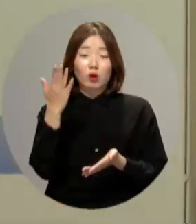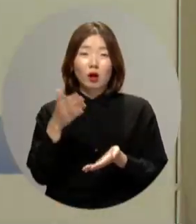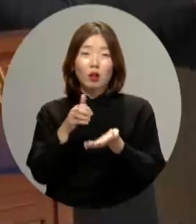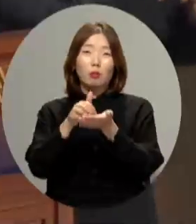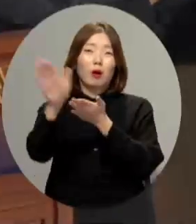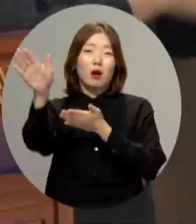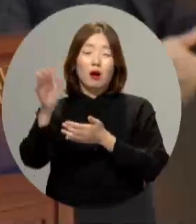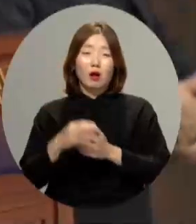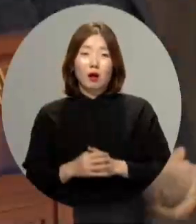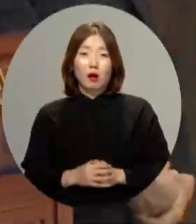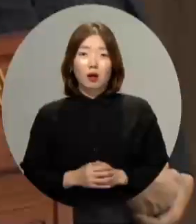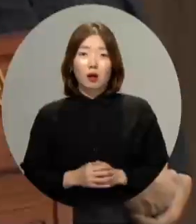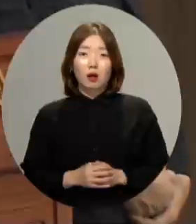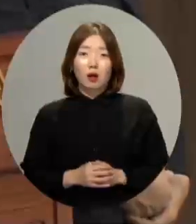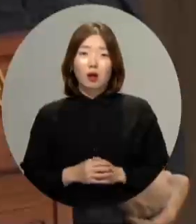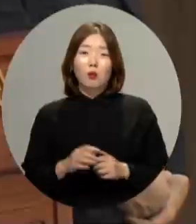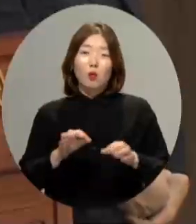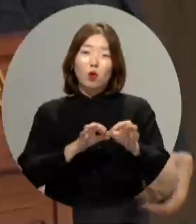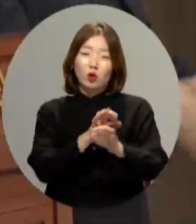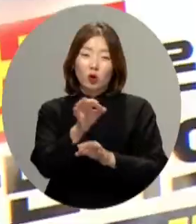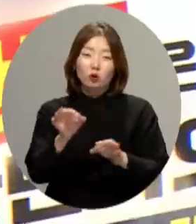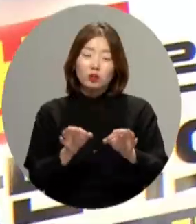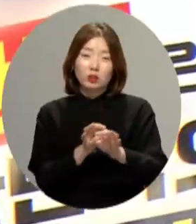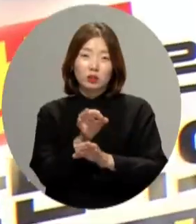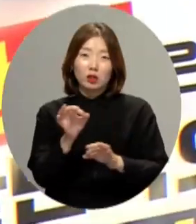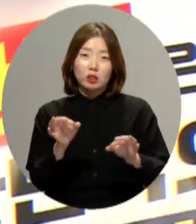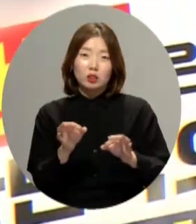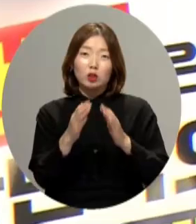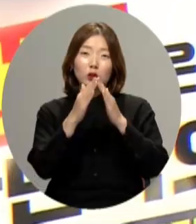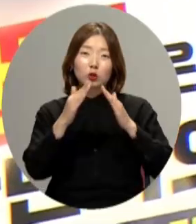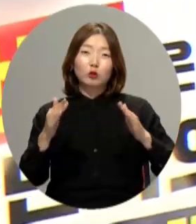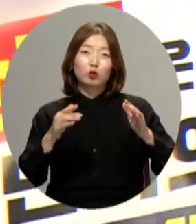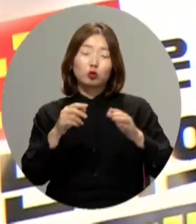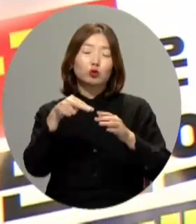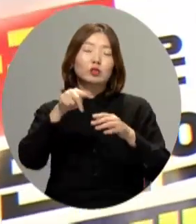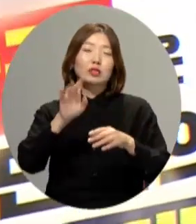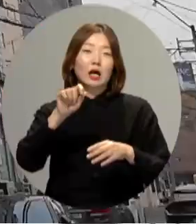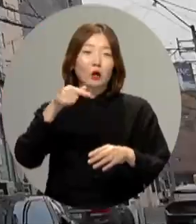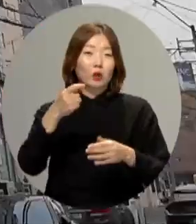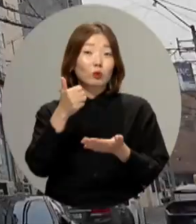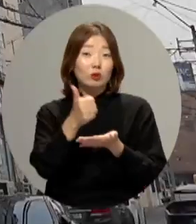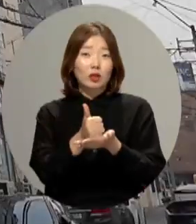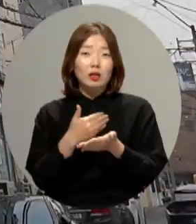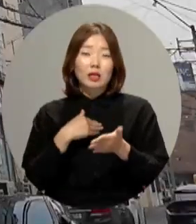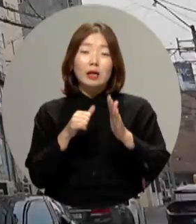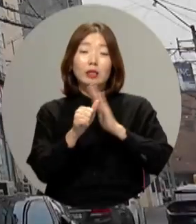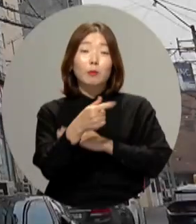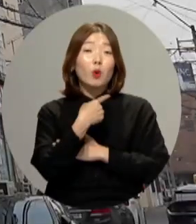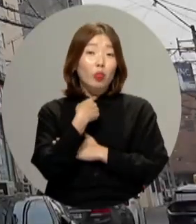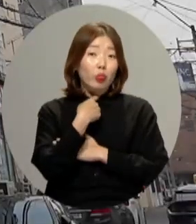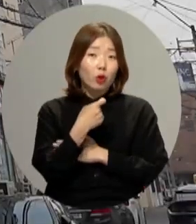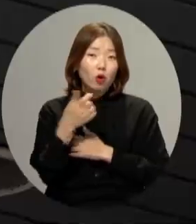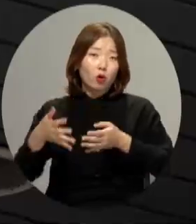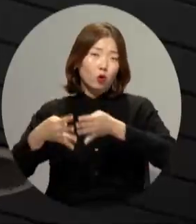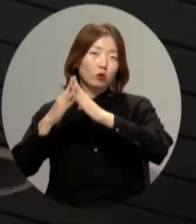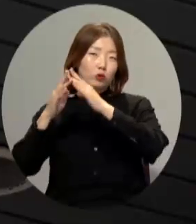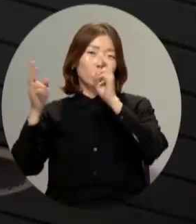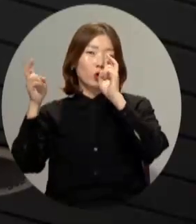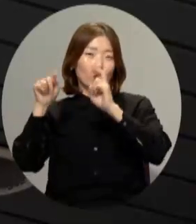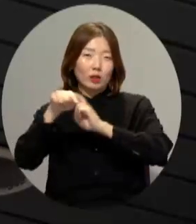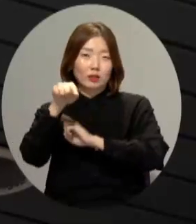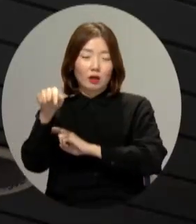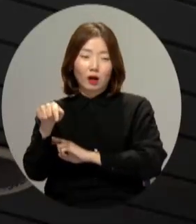어떠신가요? 경제계를 이끈 윤방섭 전주 상공회의소 회장은 자신이 대표를 맡고 있는 건설업체가